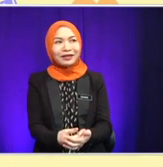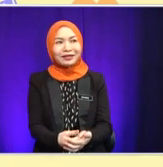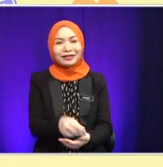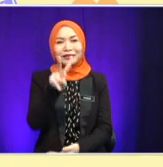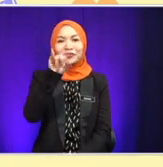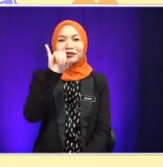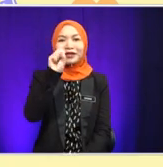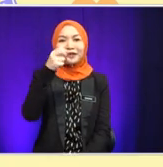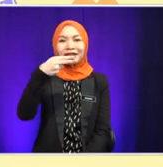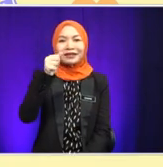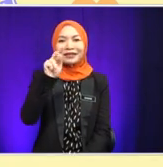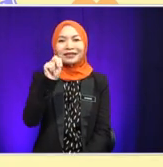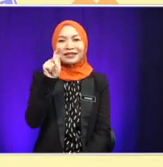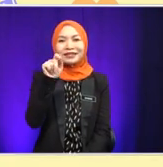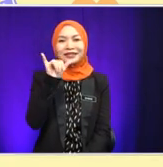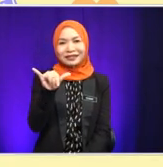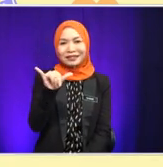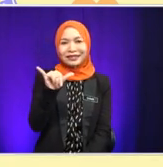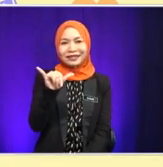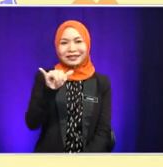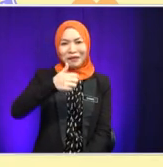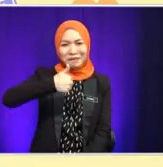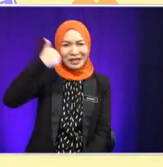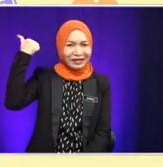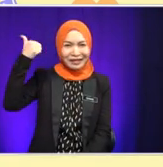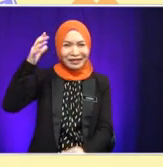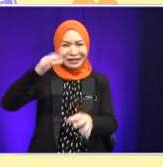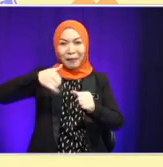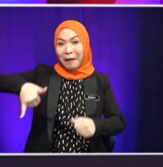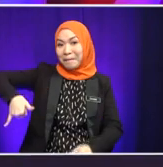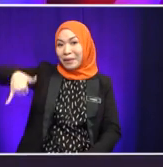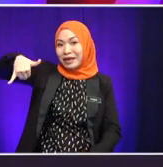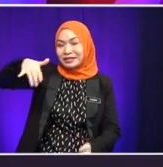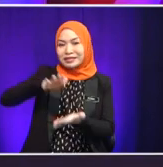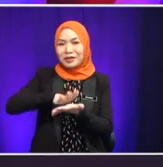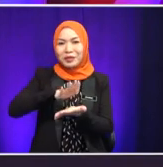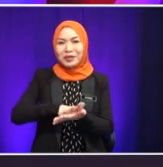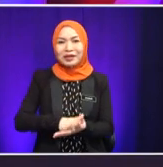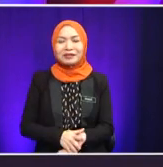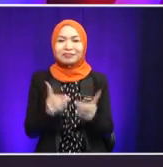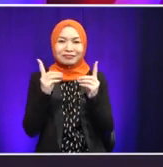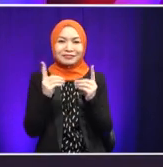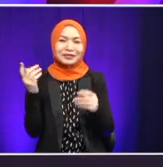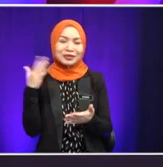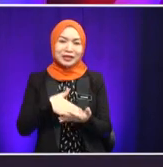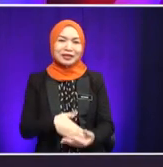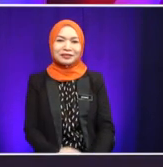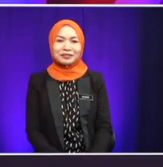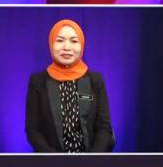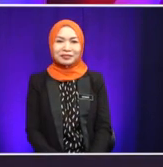mengurangi back sekolah dan siapakah yang akan mencuri kita tidak berdiri kita akan kembali dalam slot mendengar